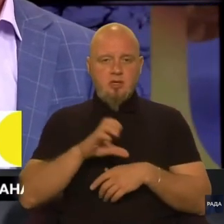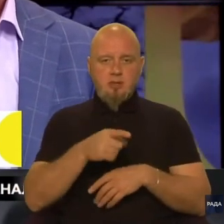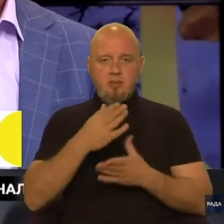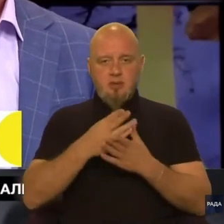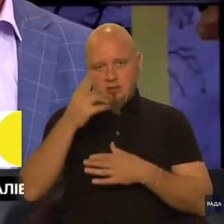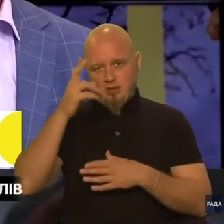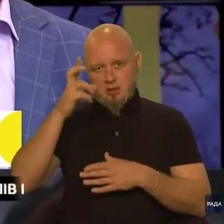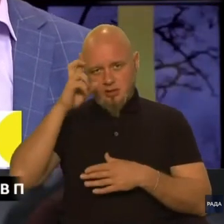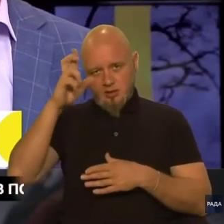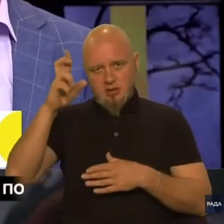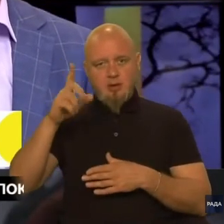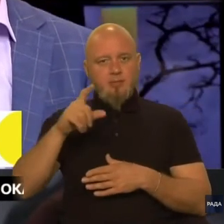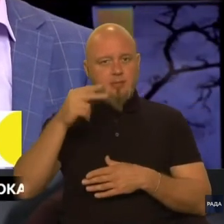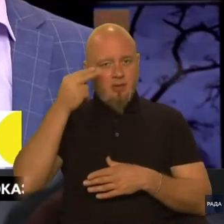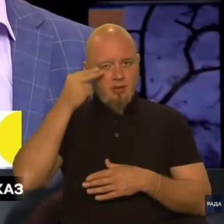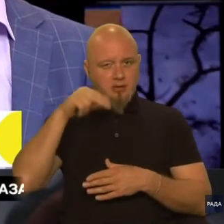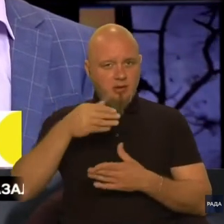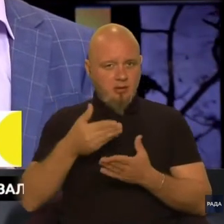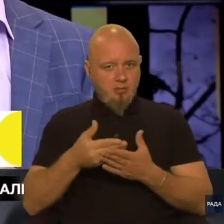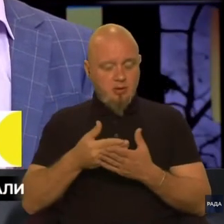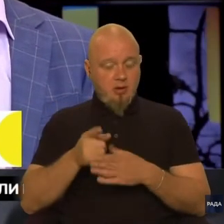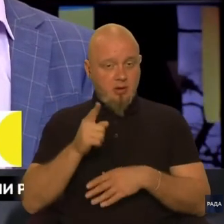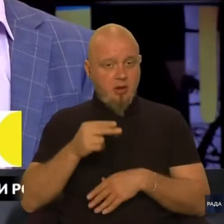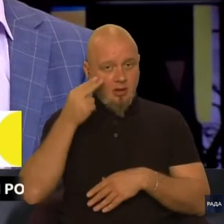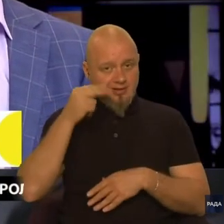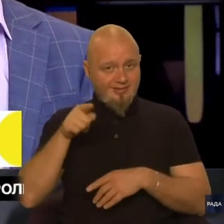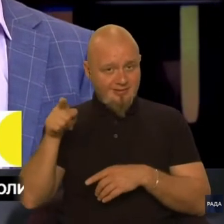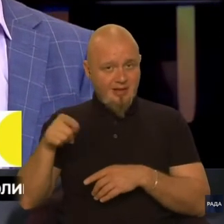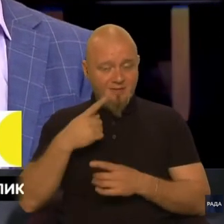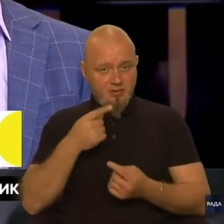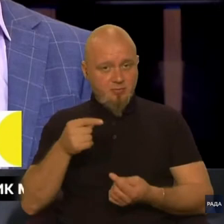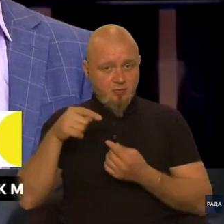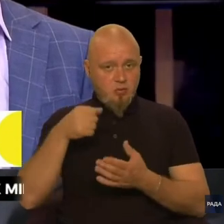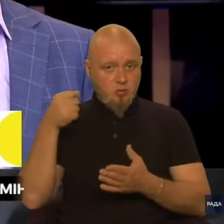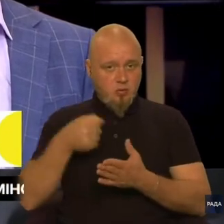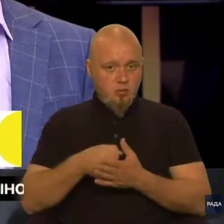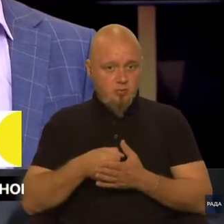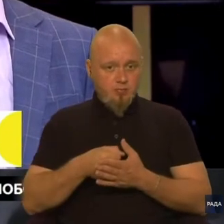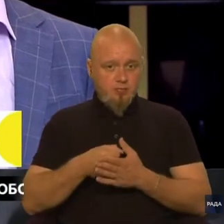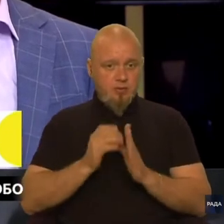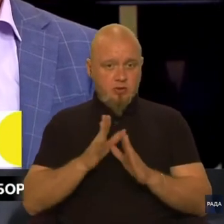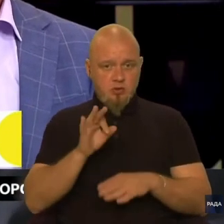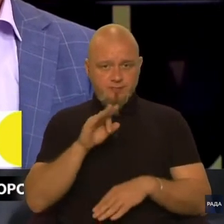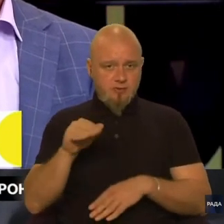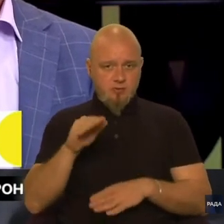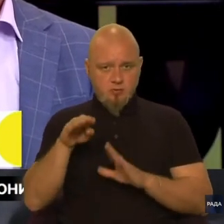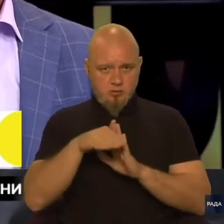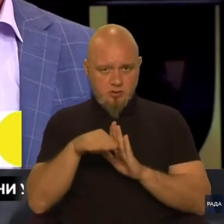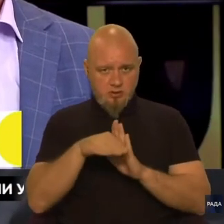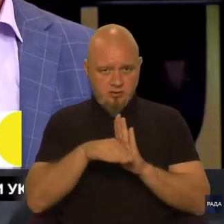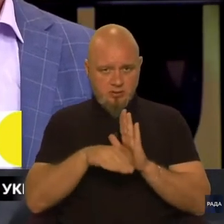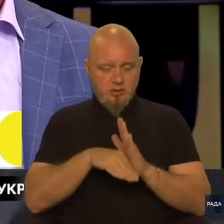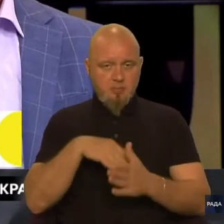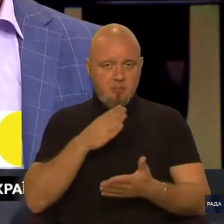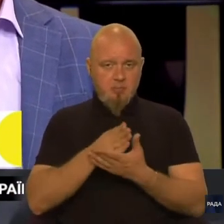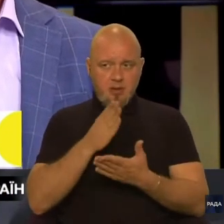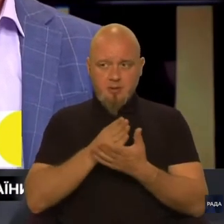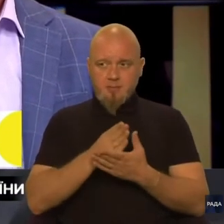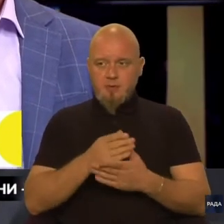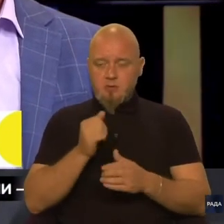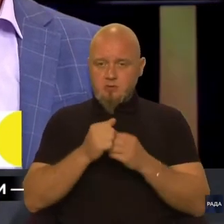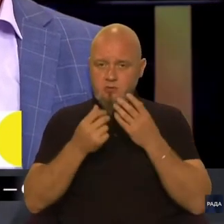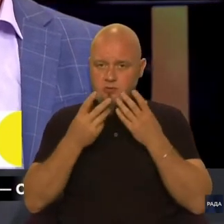Китай наприклад але Китай відповідно до лише офіційної статистики має